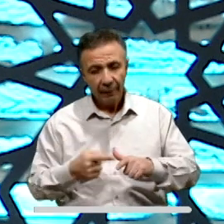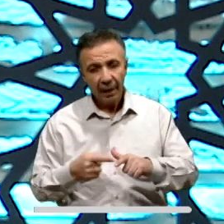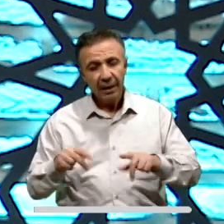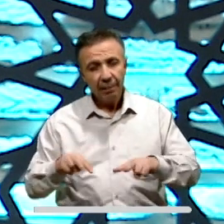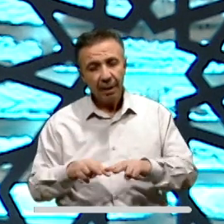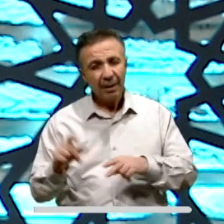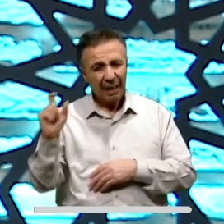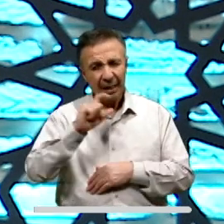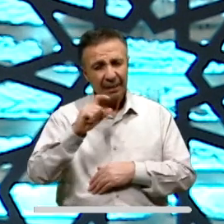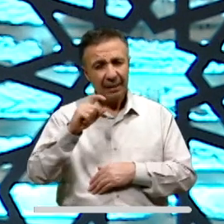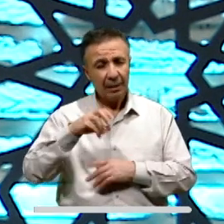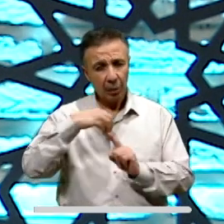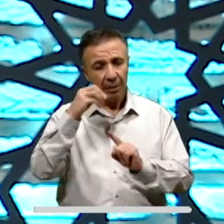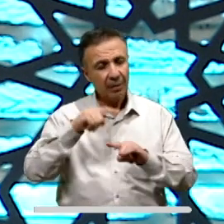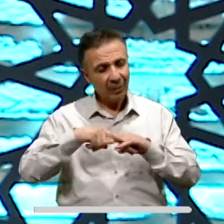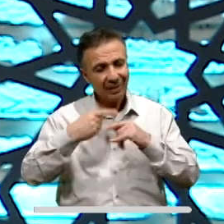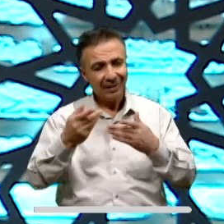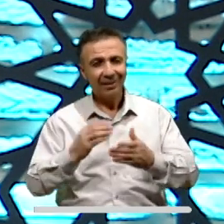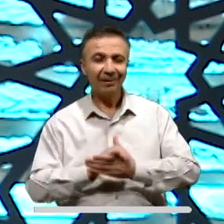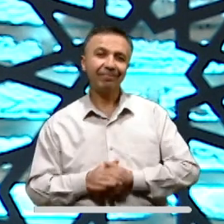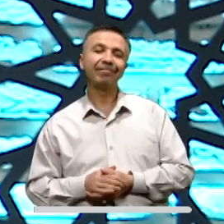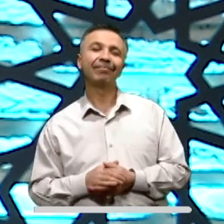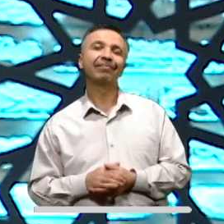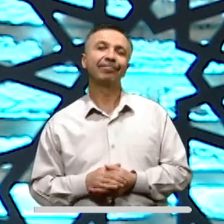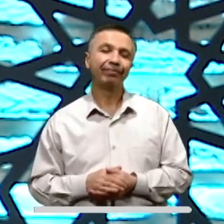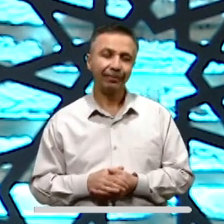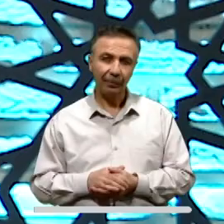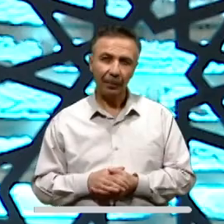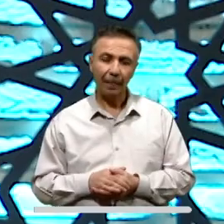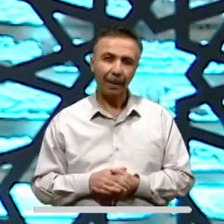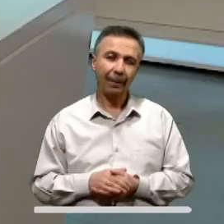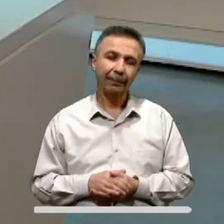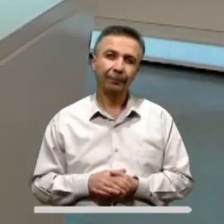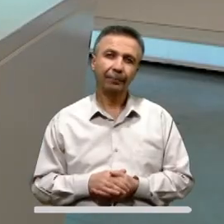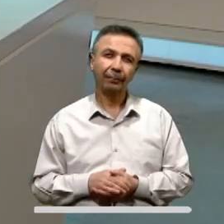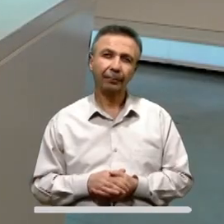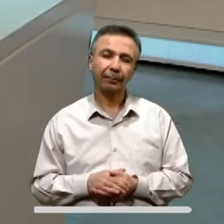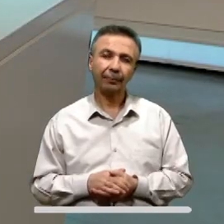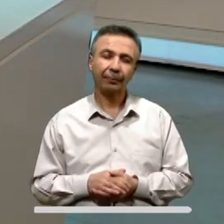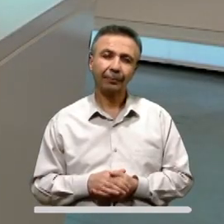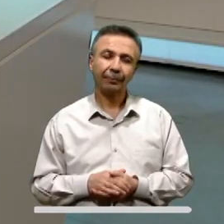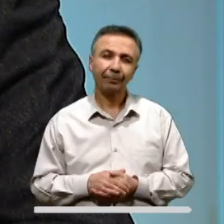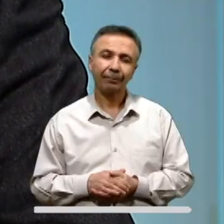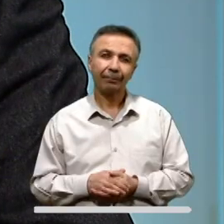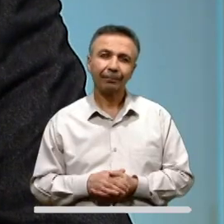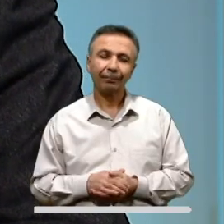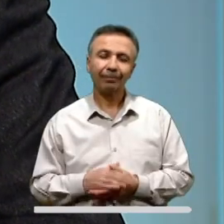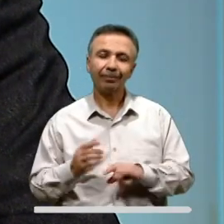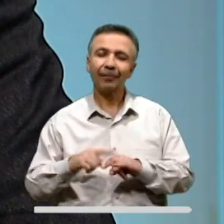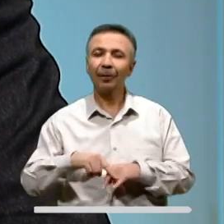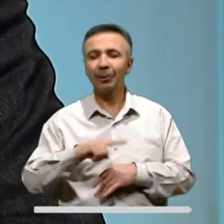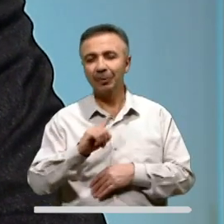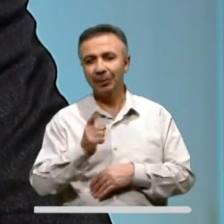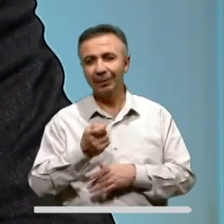hoş geldiniz diyelim, hal hatır soralım efendim. Sonrasında sorularınızı sormaya başlayacağım. Hocam hoş geldiniz, sefa getirdiniz.